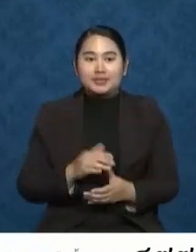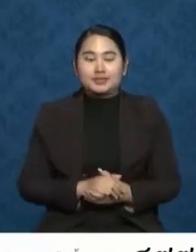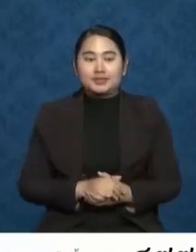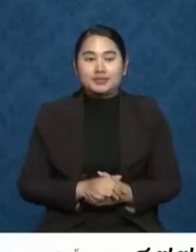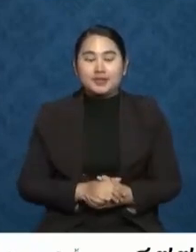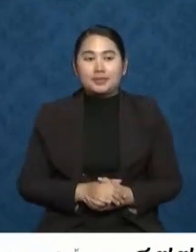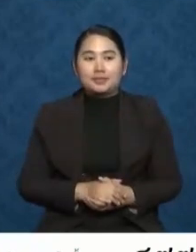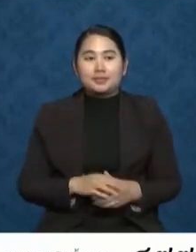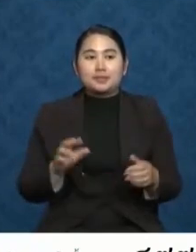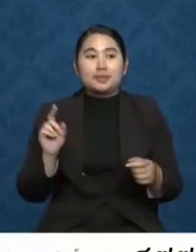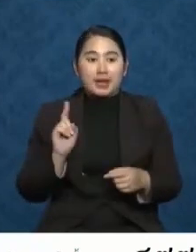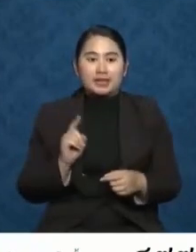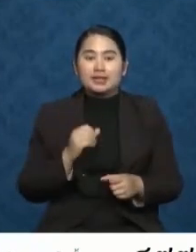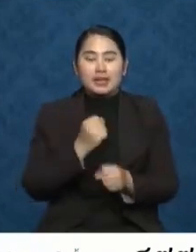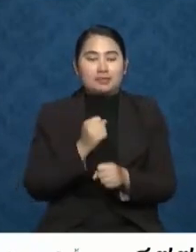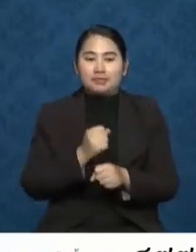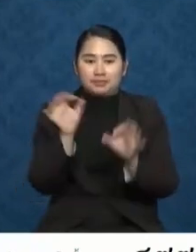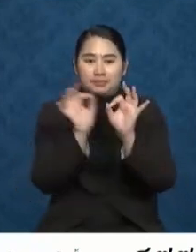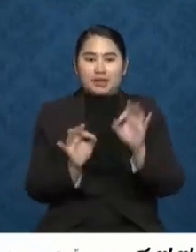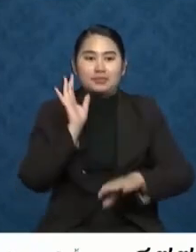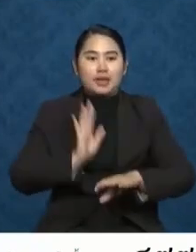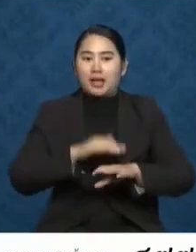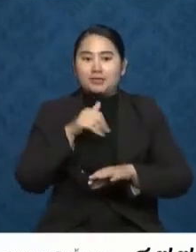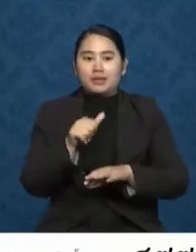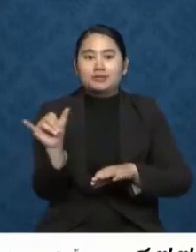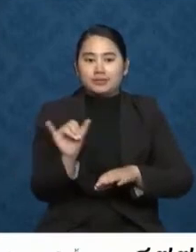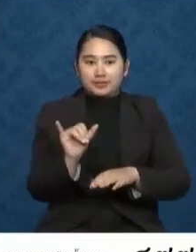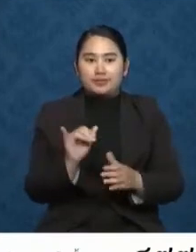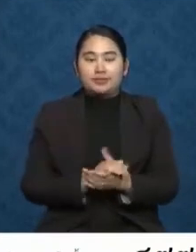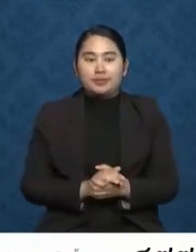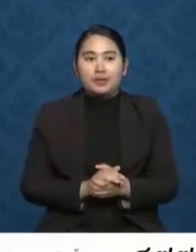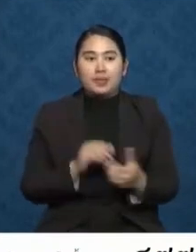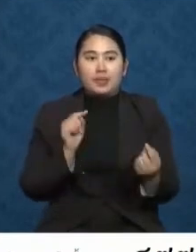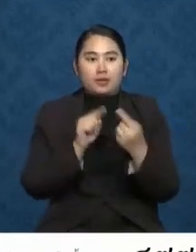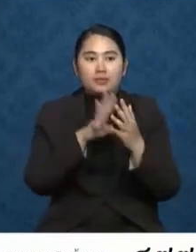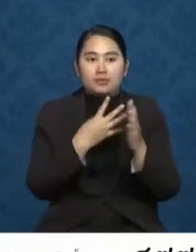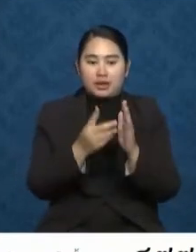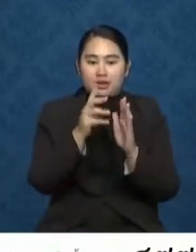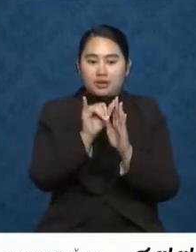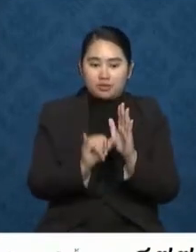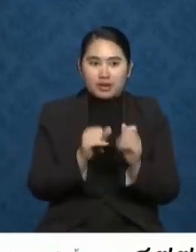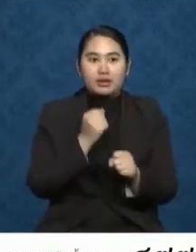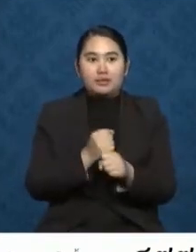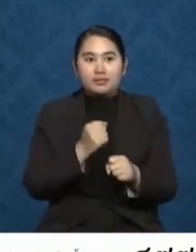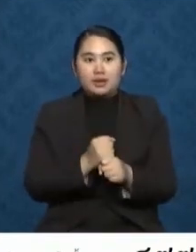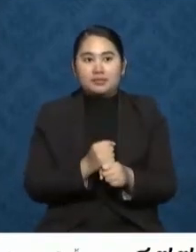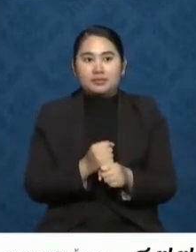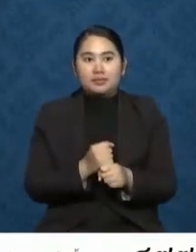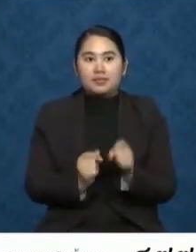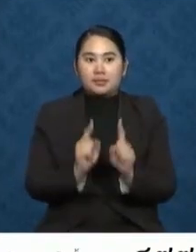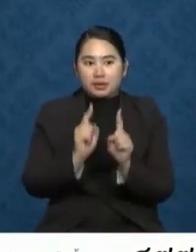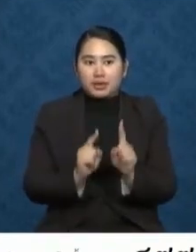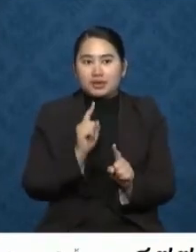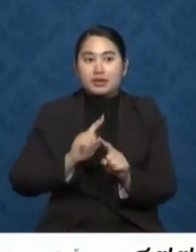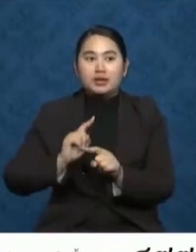ายังมีการขาดการเป็นมืออาชีพด้านการวิเคราะห์นโยบายและแผนในการสร้างนโยบายการเขียนผลสัมฤทธิ์ในการเขียนตัวชี้วัด